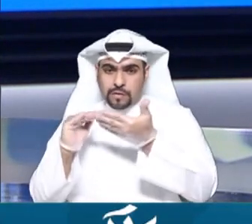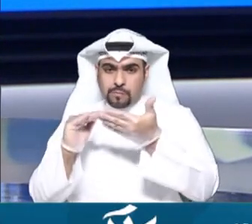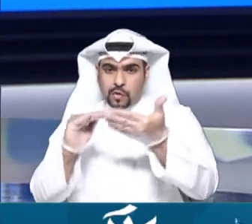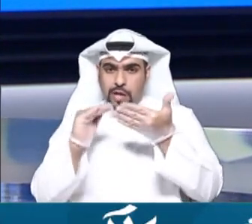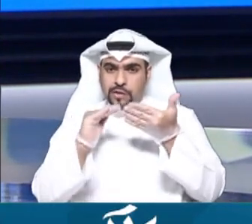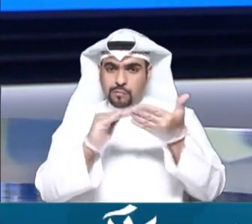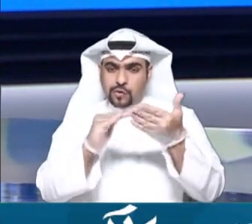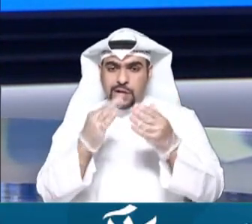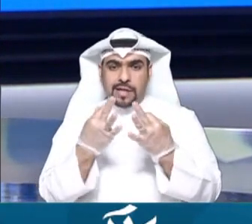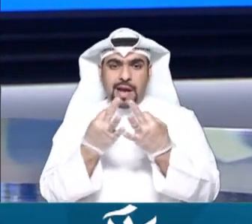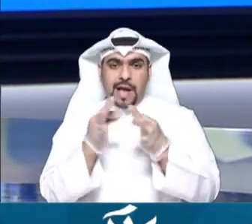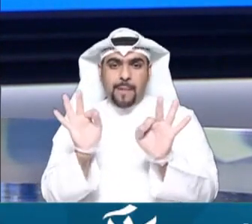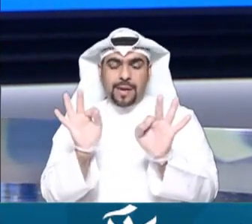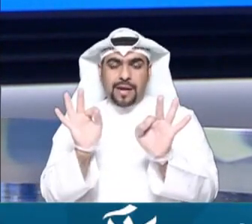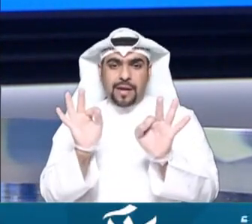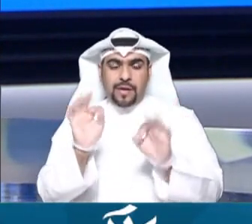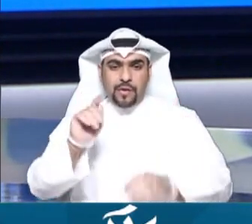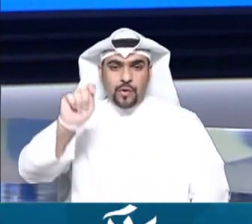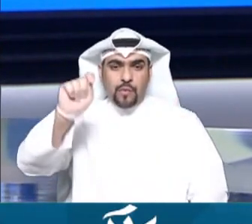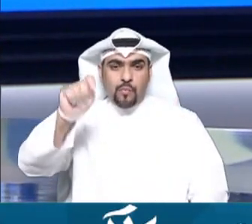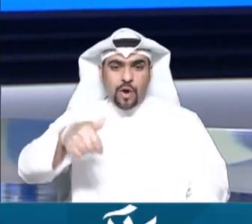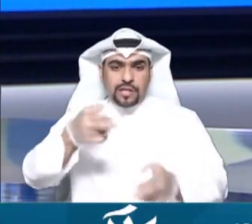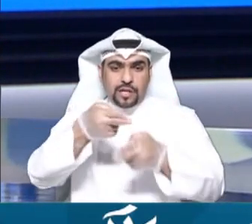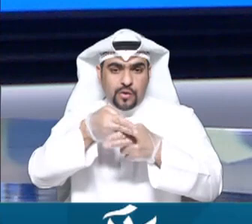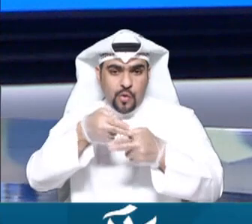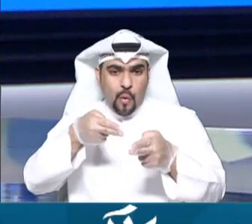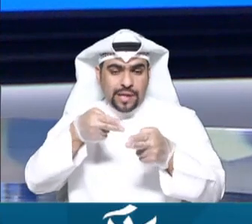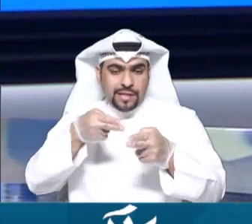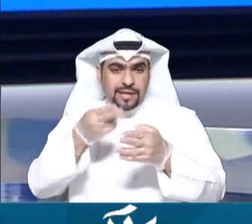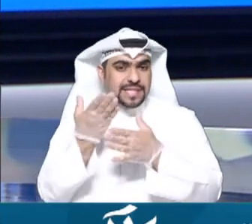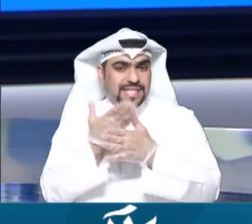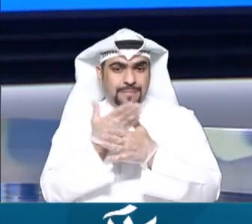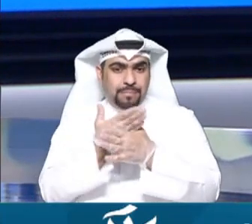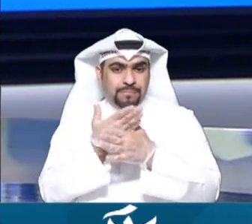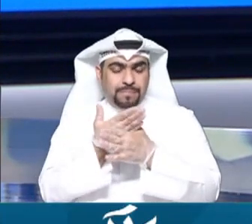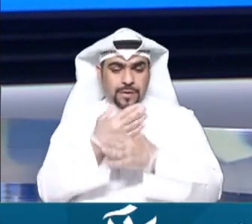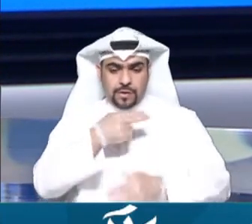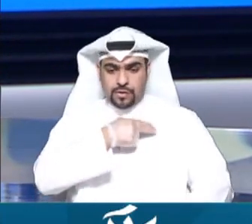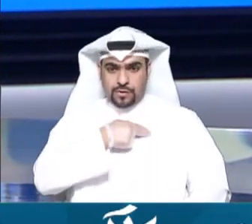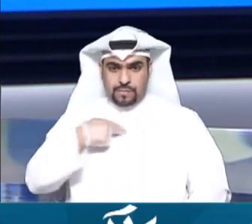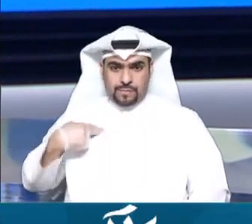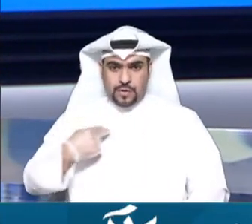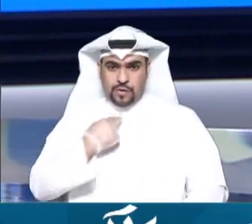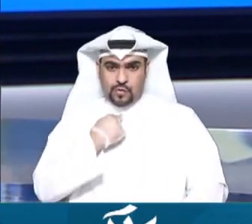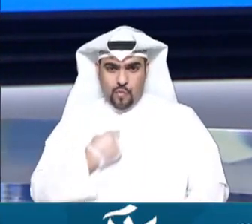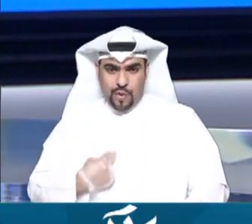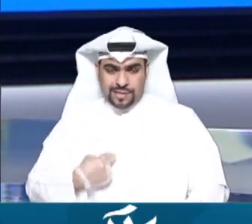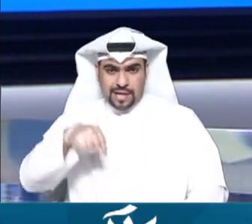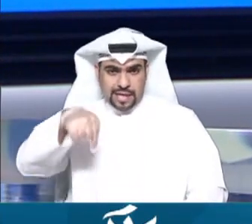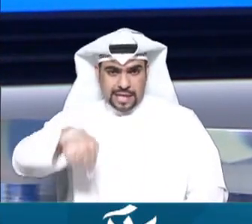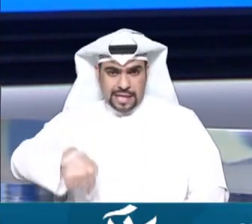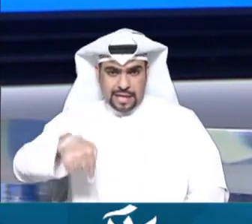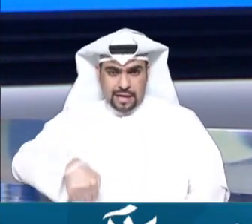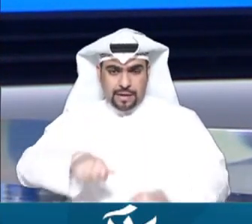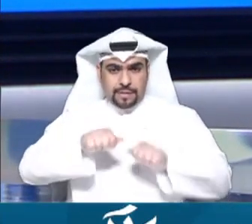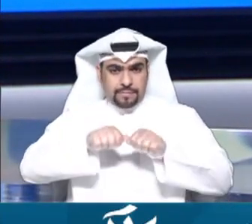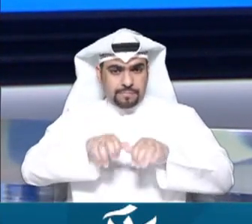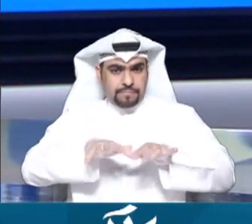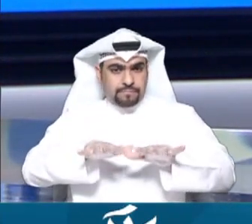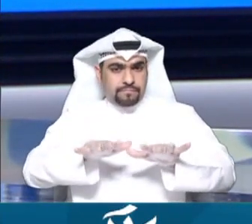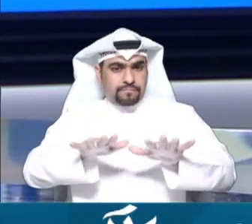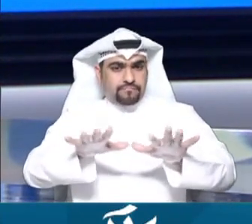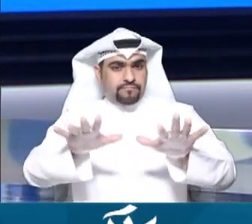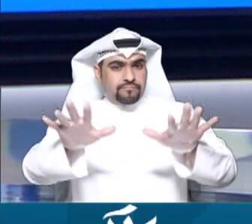سويسرا من تزايد لأعداد المصابين بفيروس كورونا المستجد، وقد خصصت القنصلية موقع إلكتروني